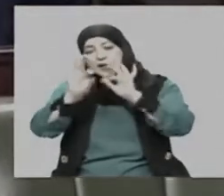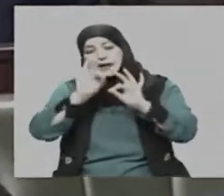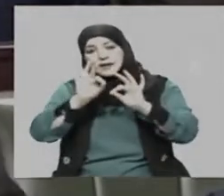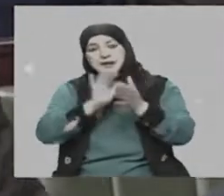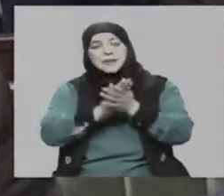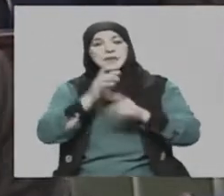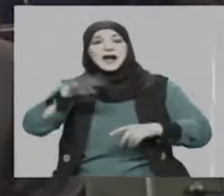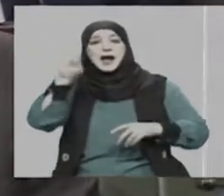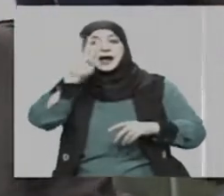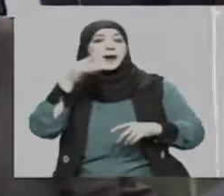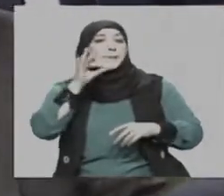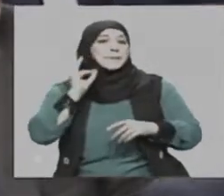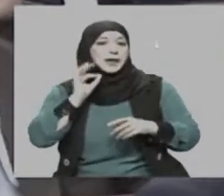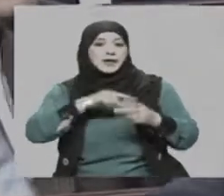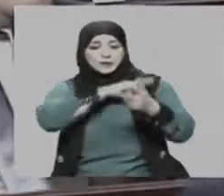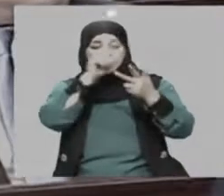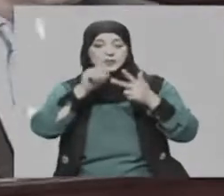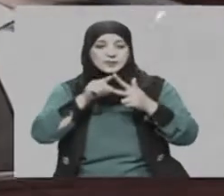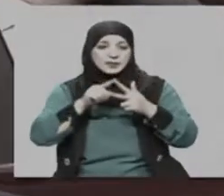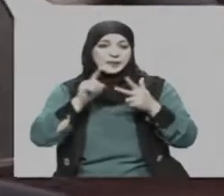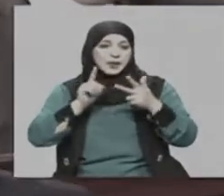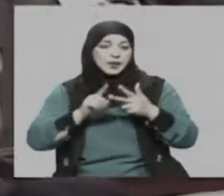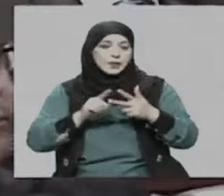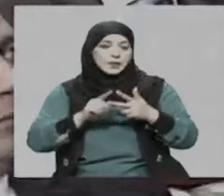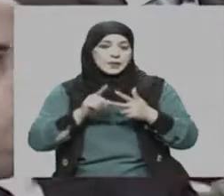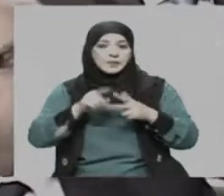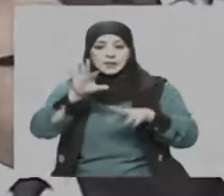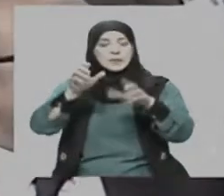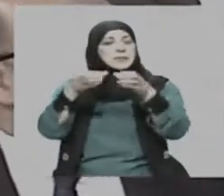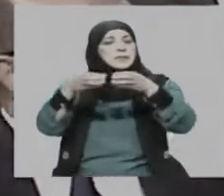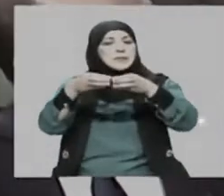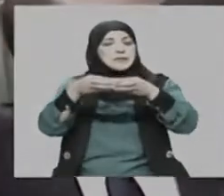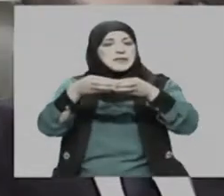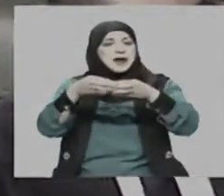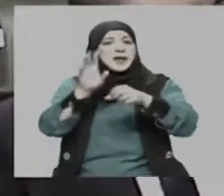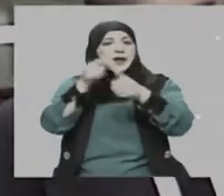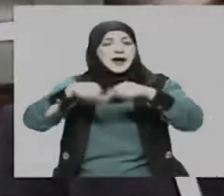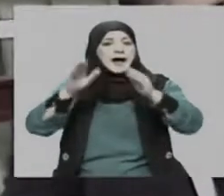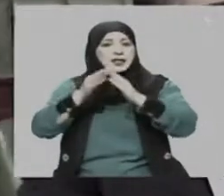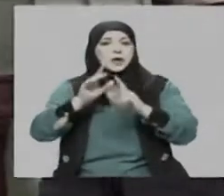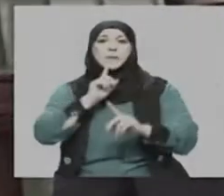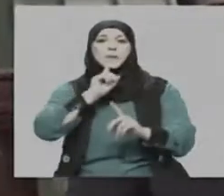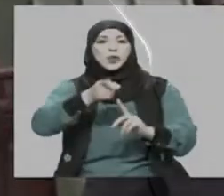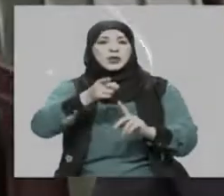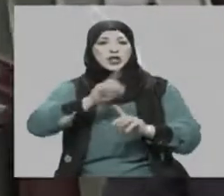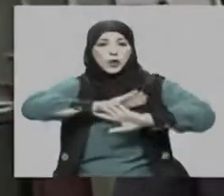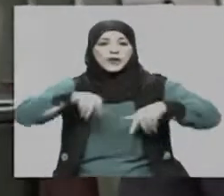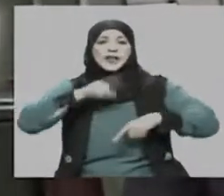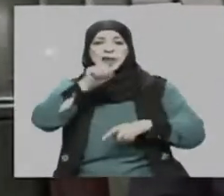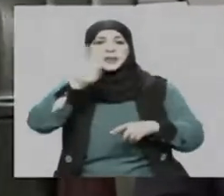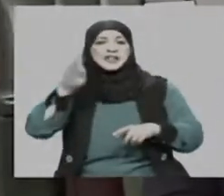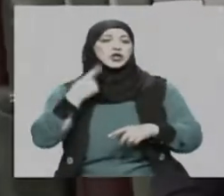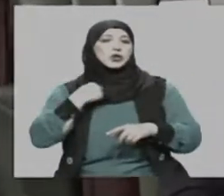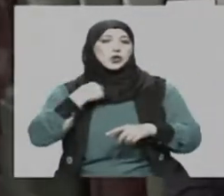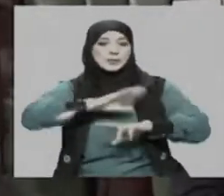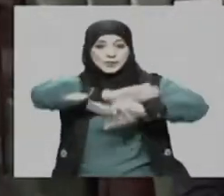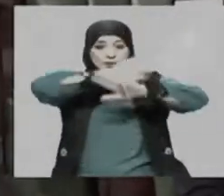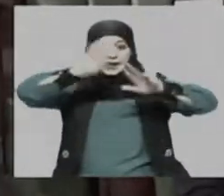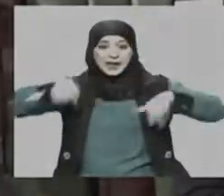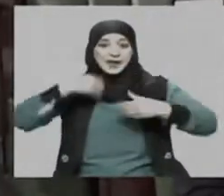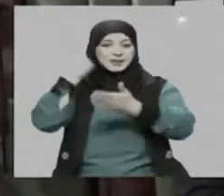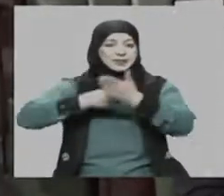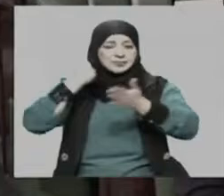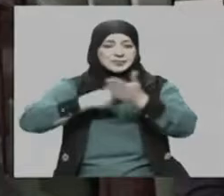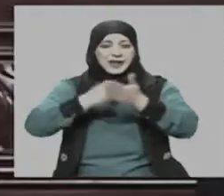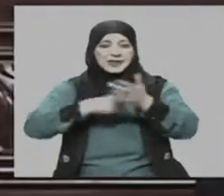ونص حجر موجه بلاد نحلوا فيها على 3 مراحل، وفات نهار 14 جوان. آخر تحدي عنا